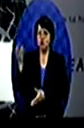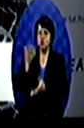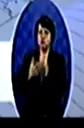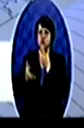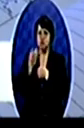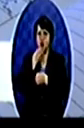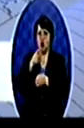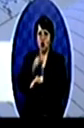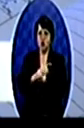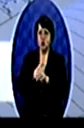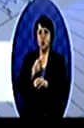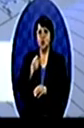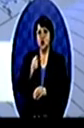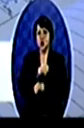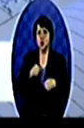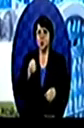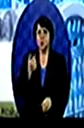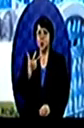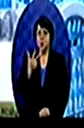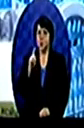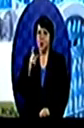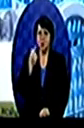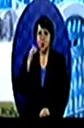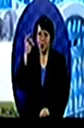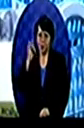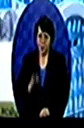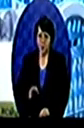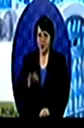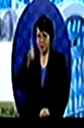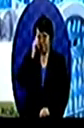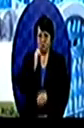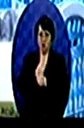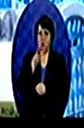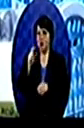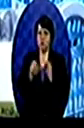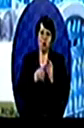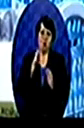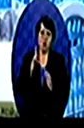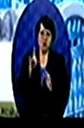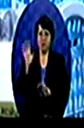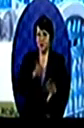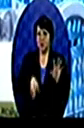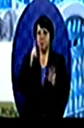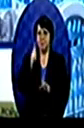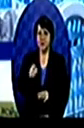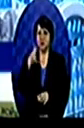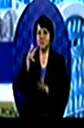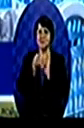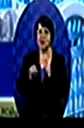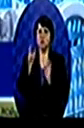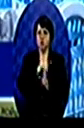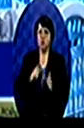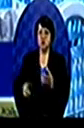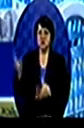хүрэхгүй хувь нь л энэ шинжилгээг өгсөн байгаа юм аа. 2018 оны байдлаар харахад бол нийтдээ 1570 хүн амрагдаж, мөн